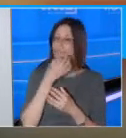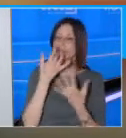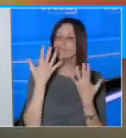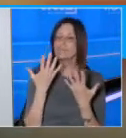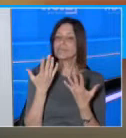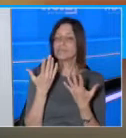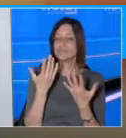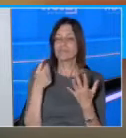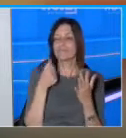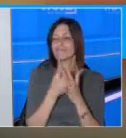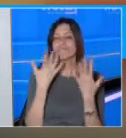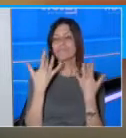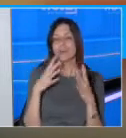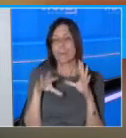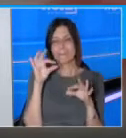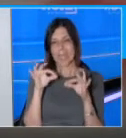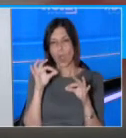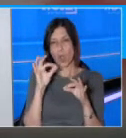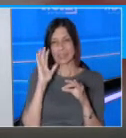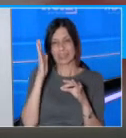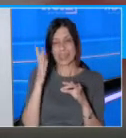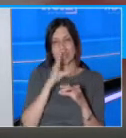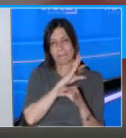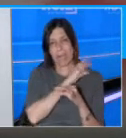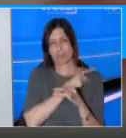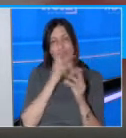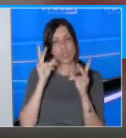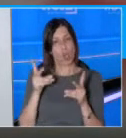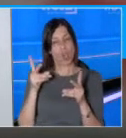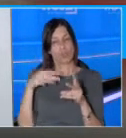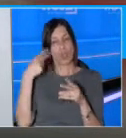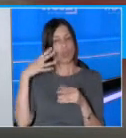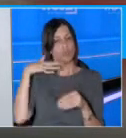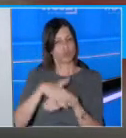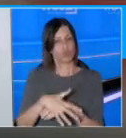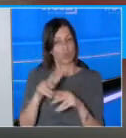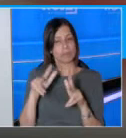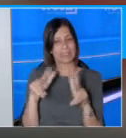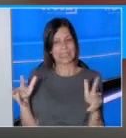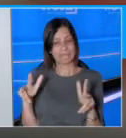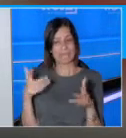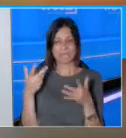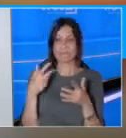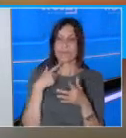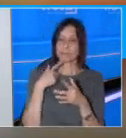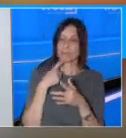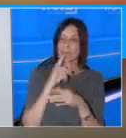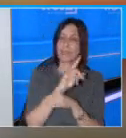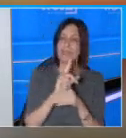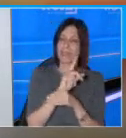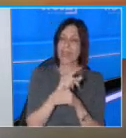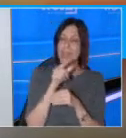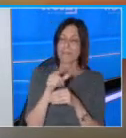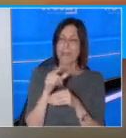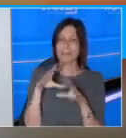בחירות העתידיות ברשות עשויות להיות מושפעות מהמצב? בינתיים הבחירות, בסופו של